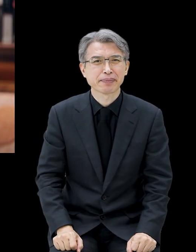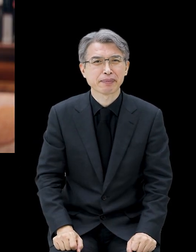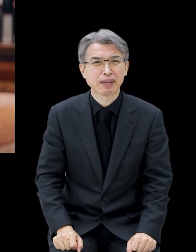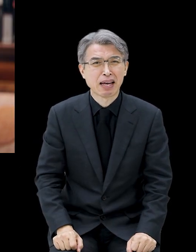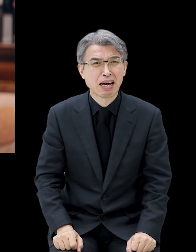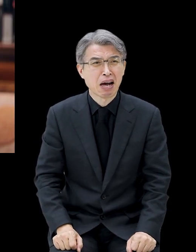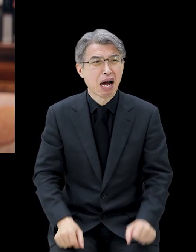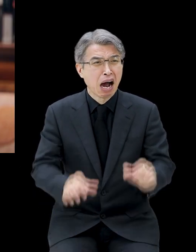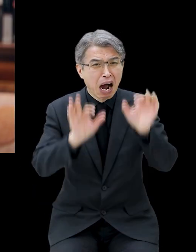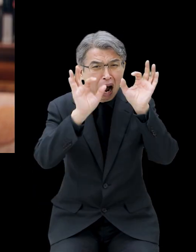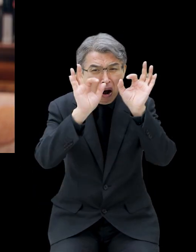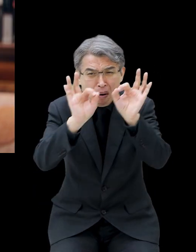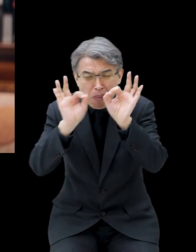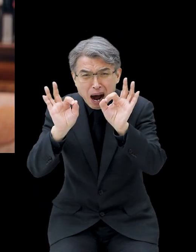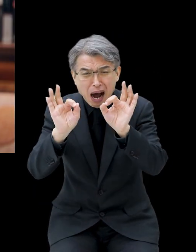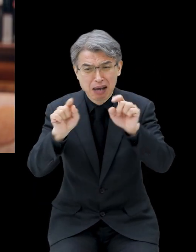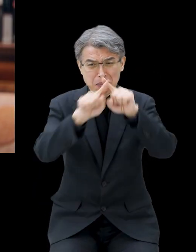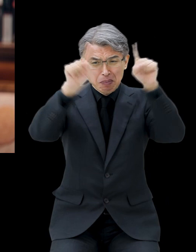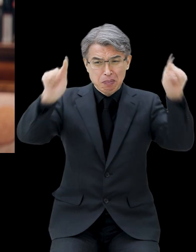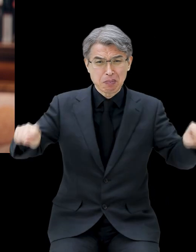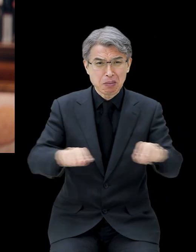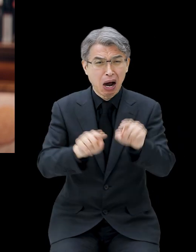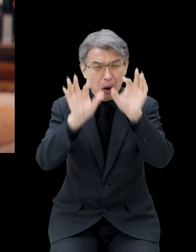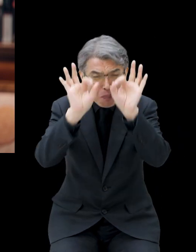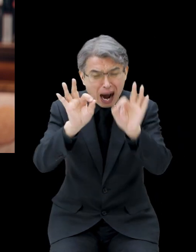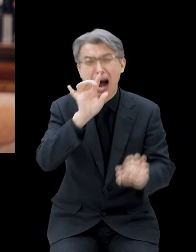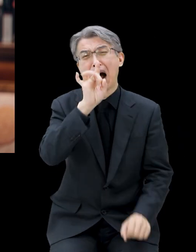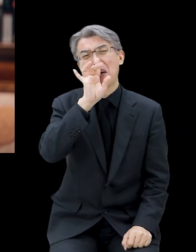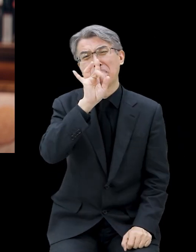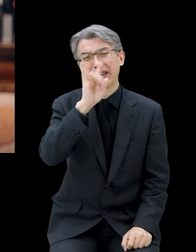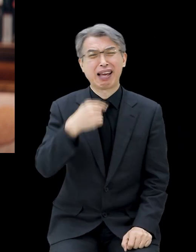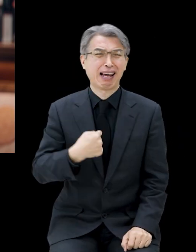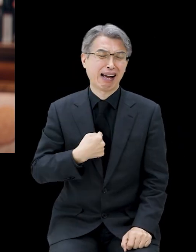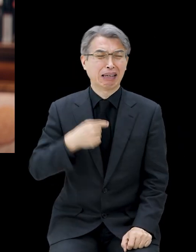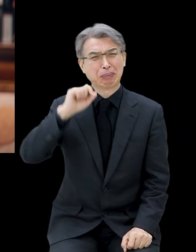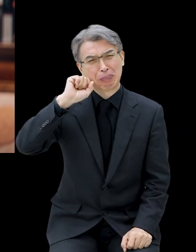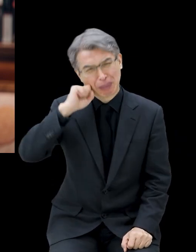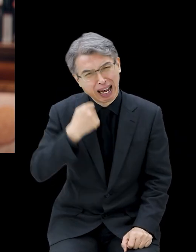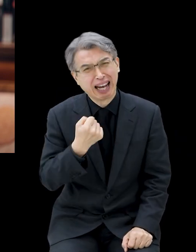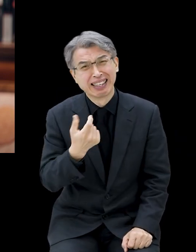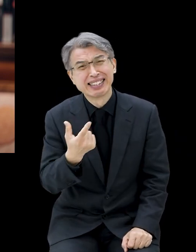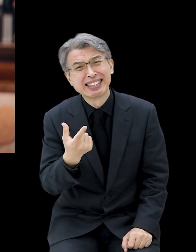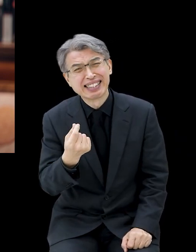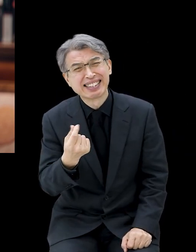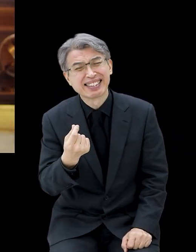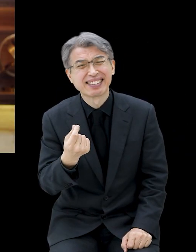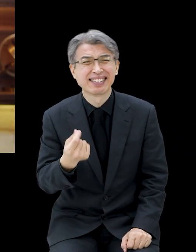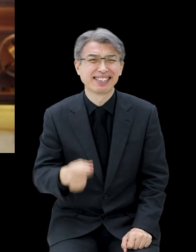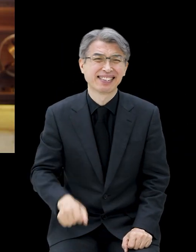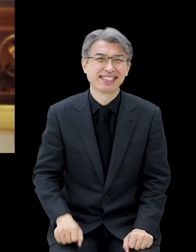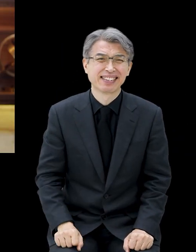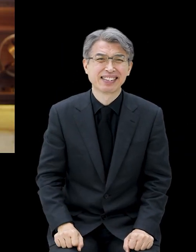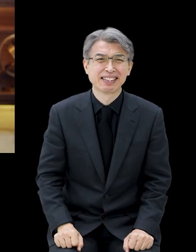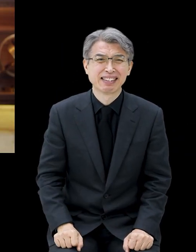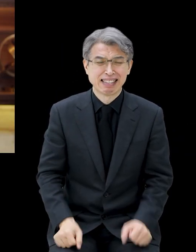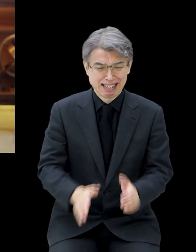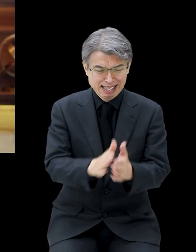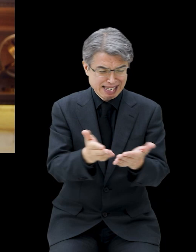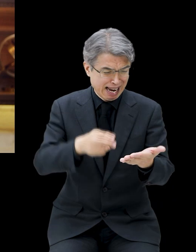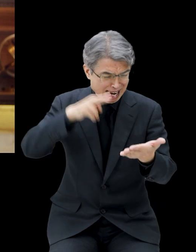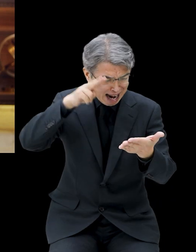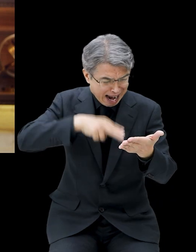보지 못한다는 게, 화면을 보지 못한다는 게 가장 큰 어려움이었고요. 그리고 또 책을 볼